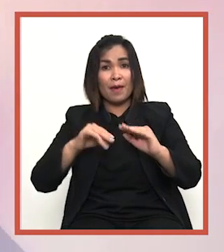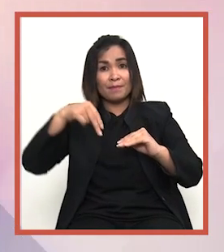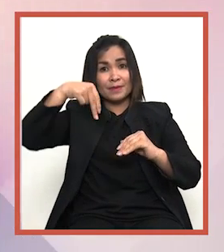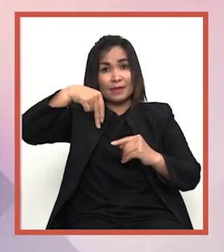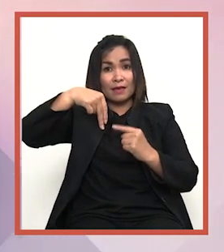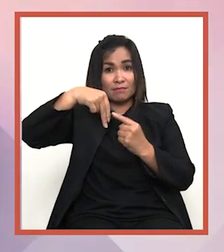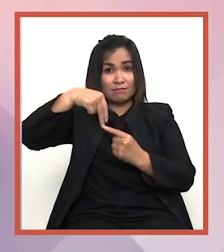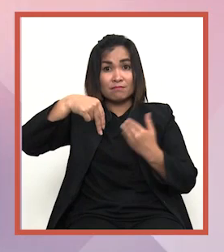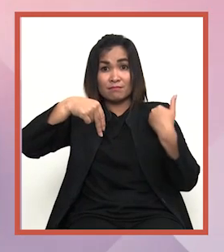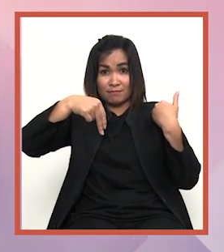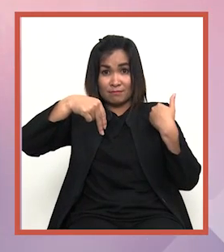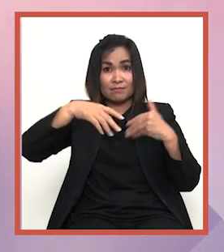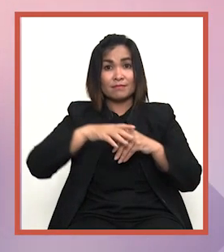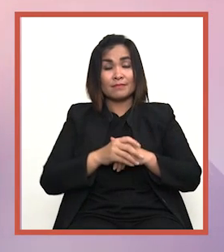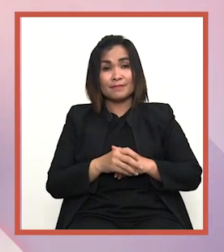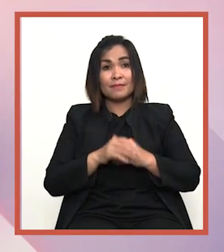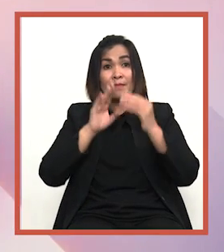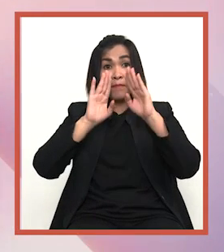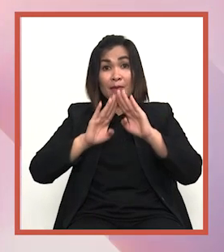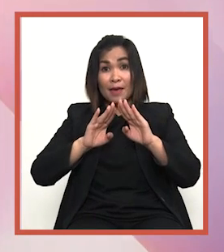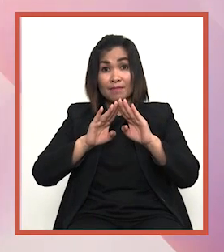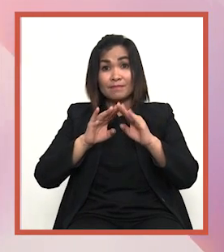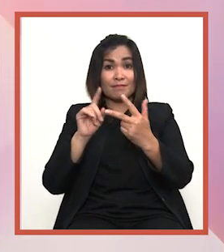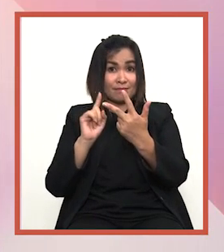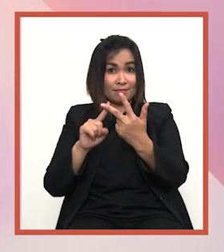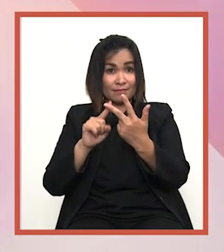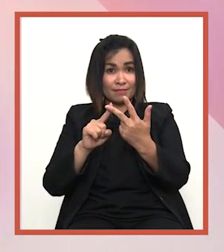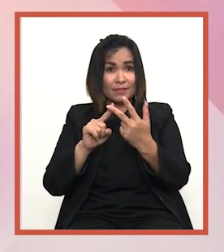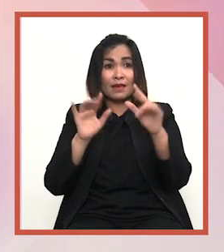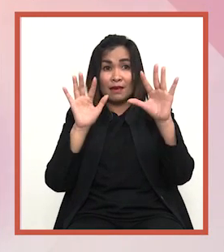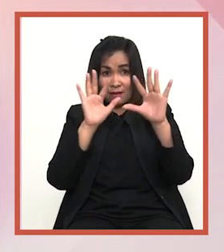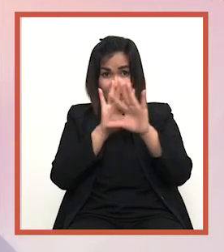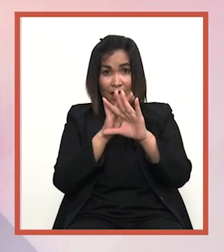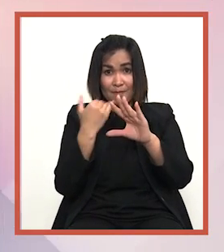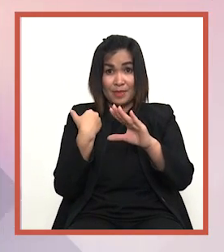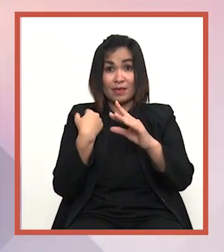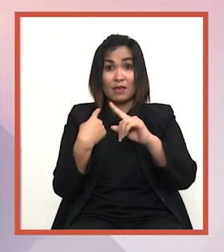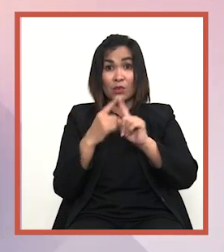ของแบบการทำงานแบบการติดตั้งนะครับจะคล้ายๆกับแบบการทำงาน